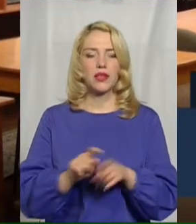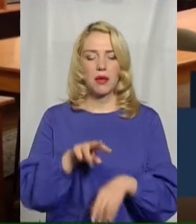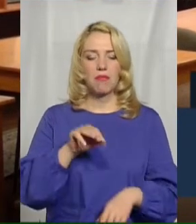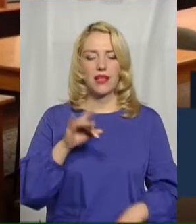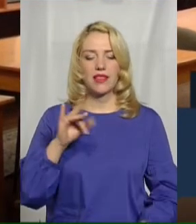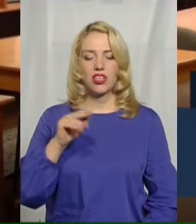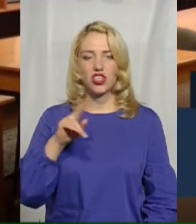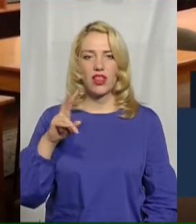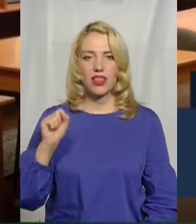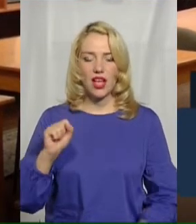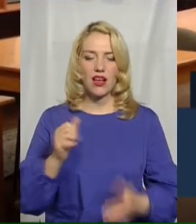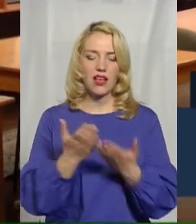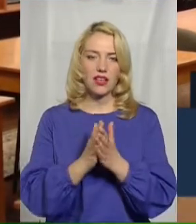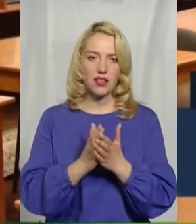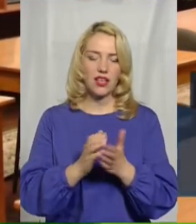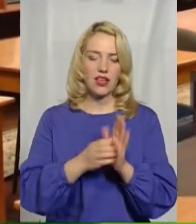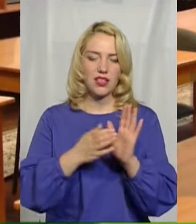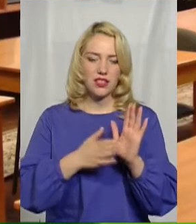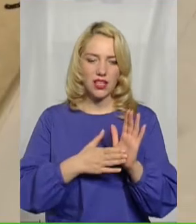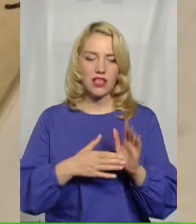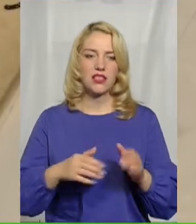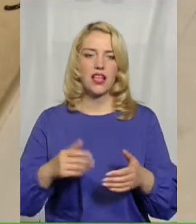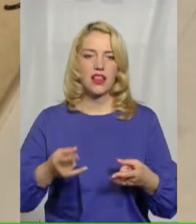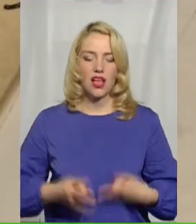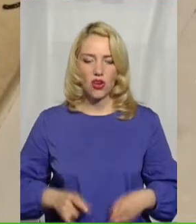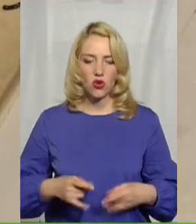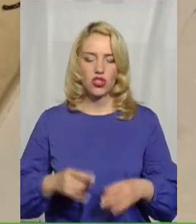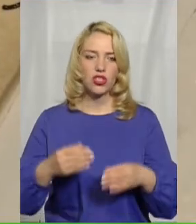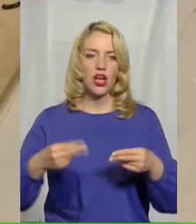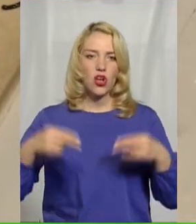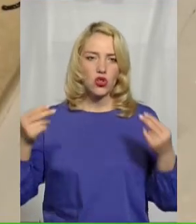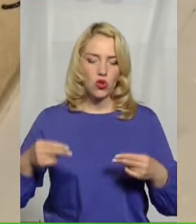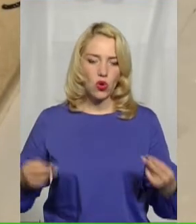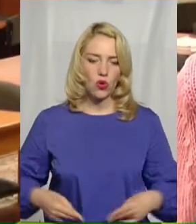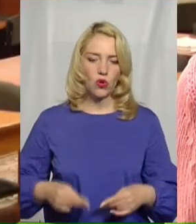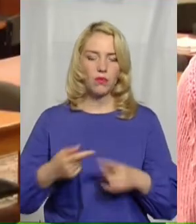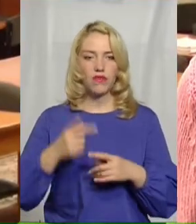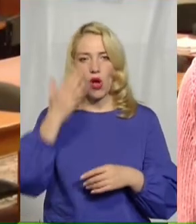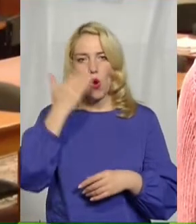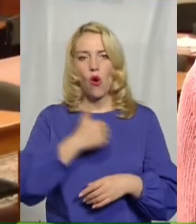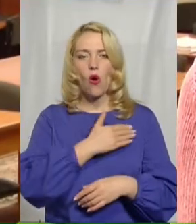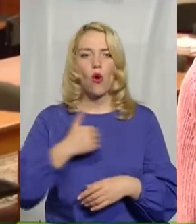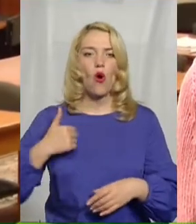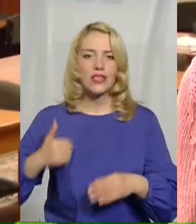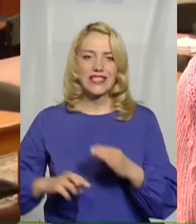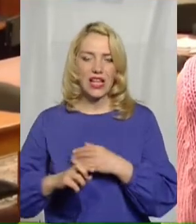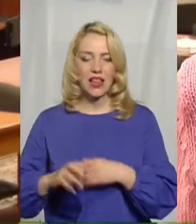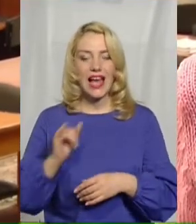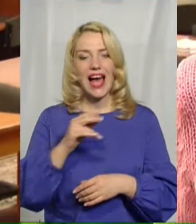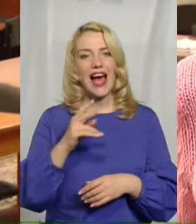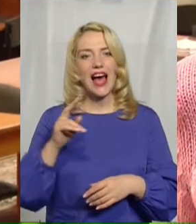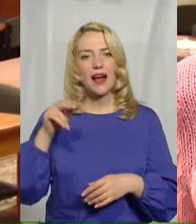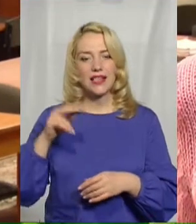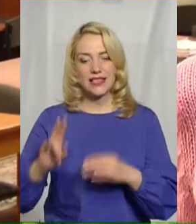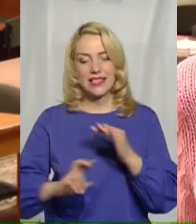книги реєстрації народжень, шлюбів, смертей, костелів Подільської губернії. Документи церков оцифровані